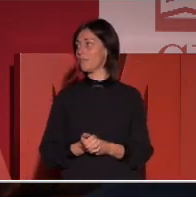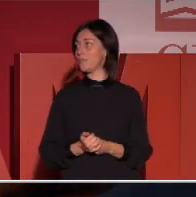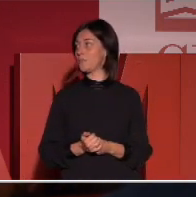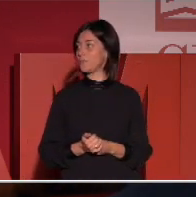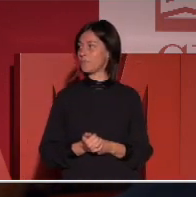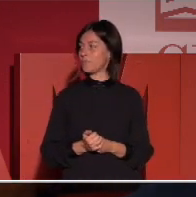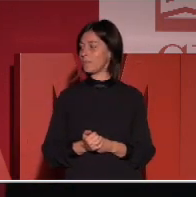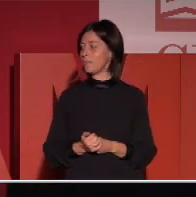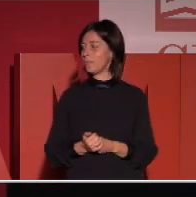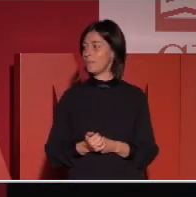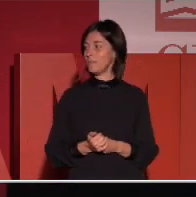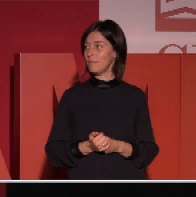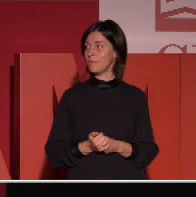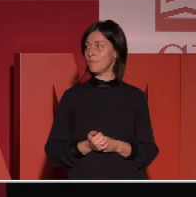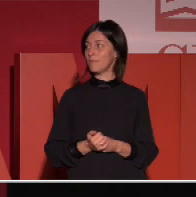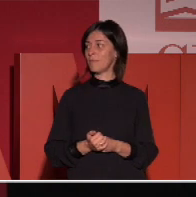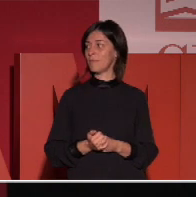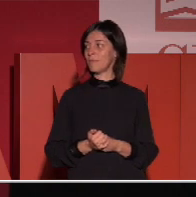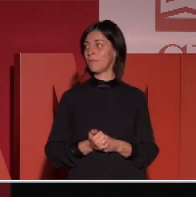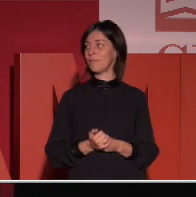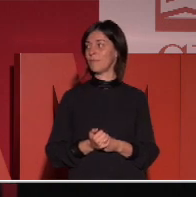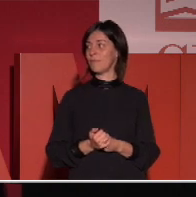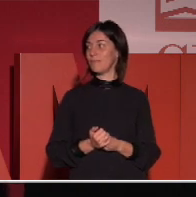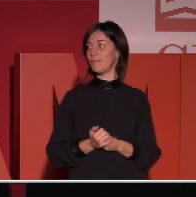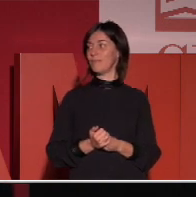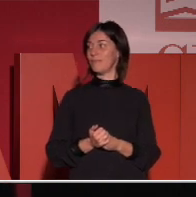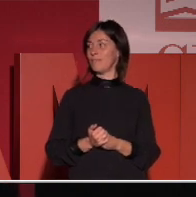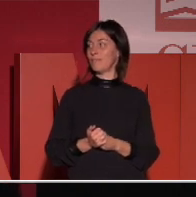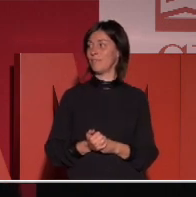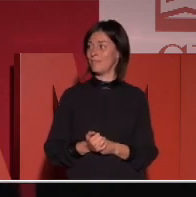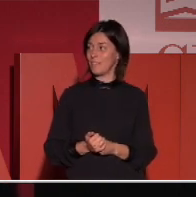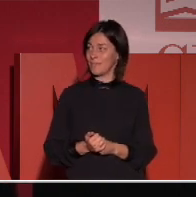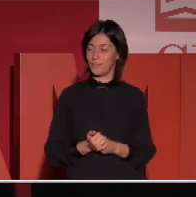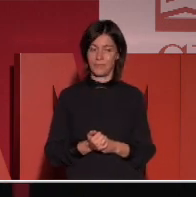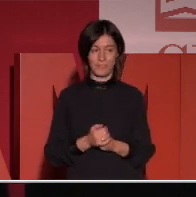no scusate perchè queste cose le vivo tutti i giorni